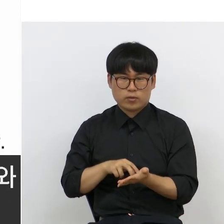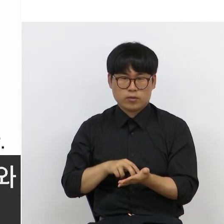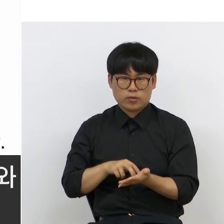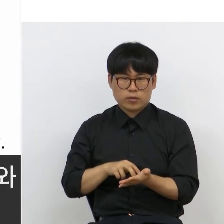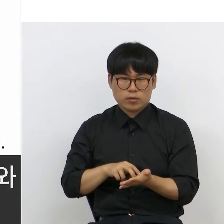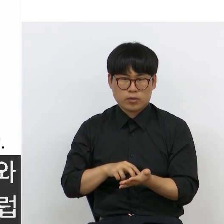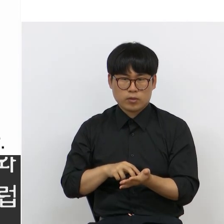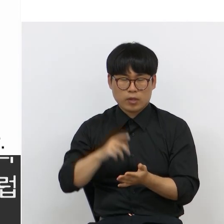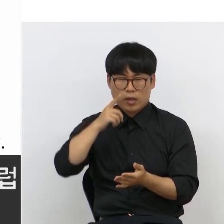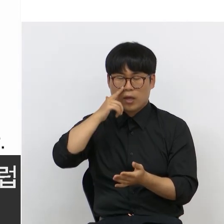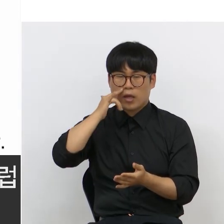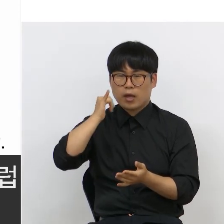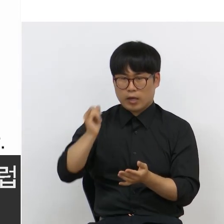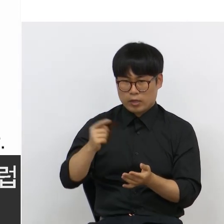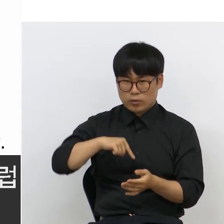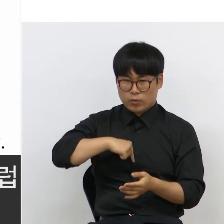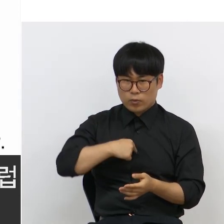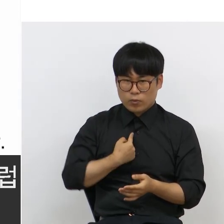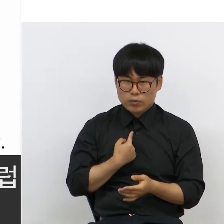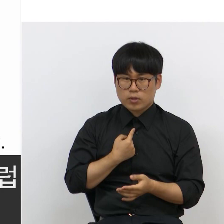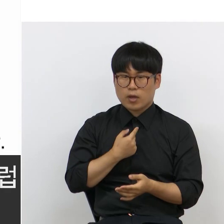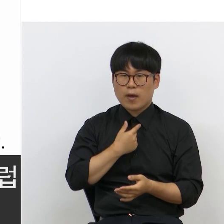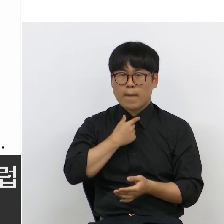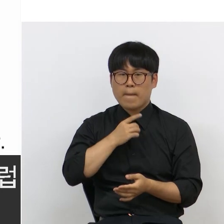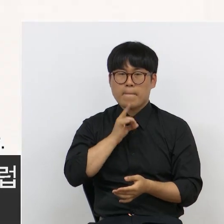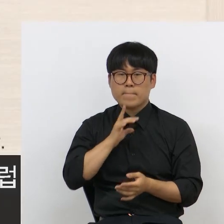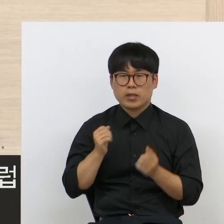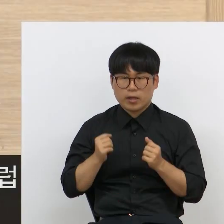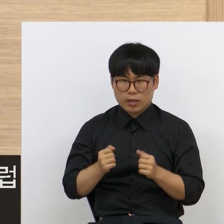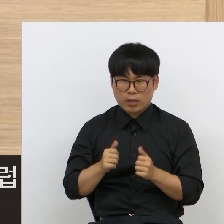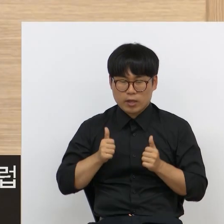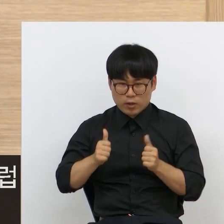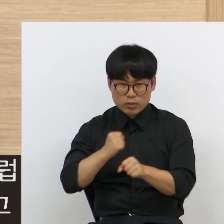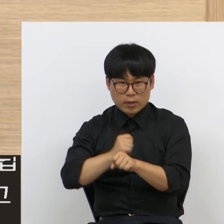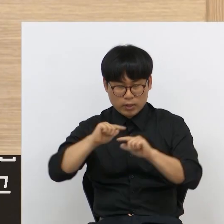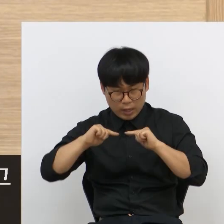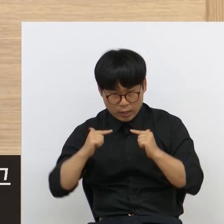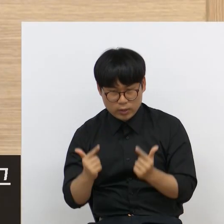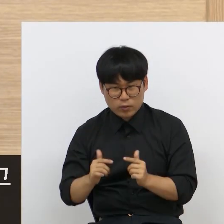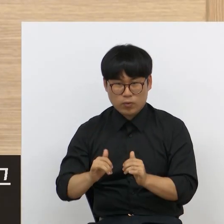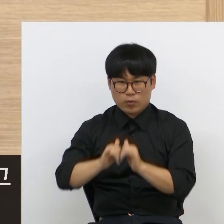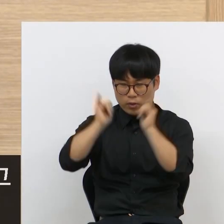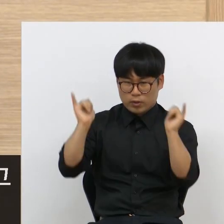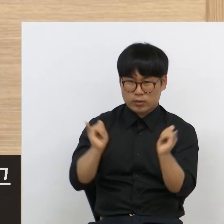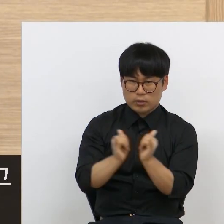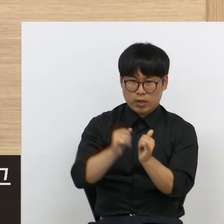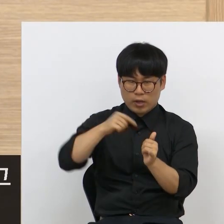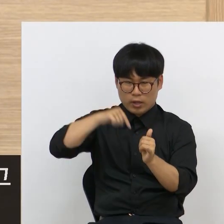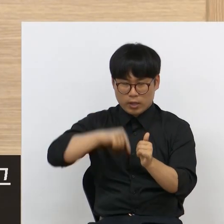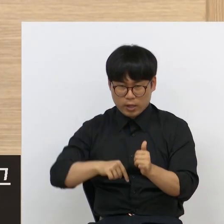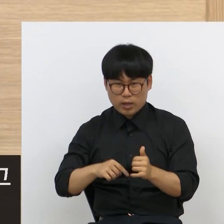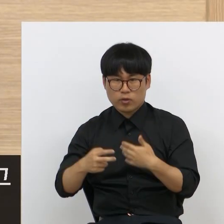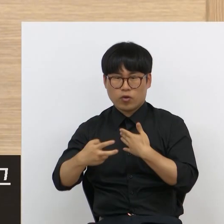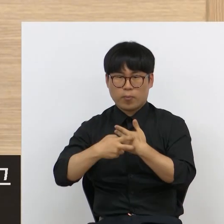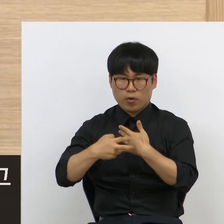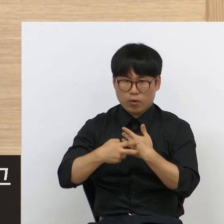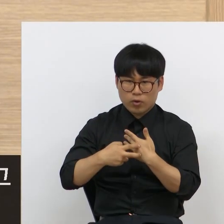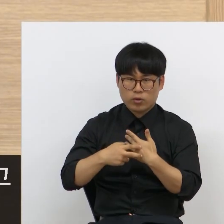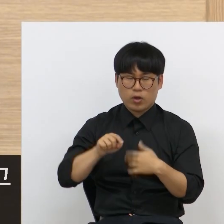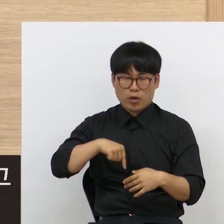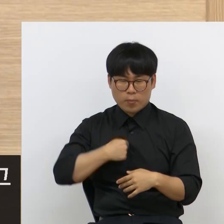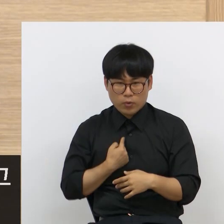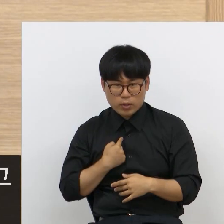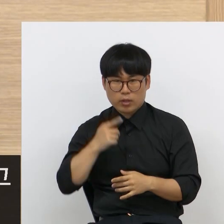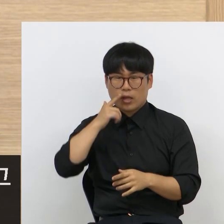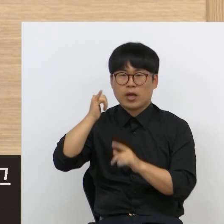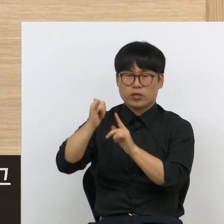가족 혼자 힘으로 되는 게 아니고 결국 그 사회가 아니면은 그 주변의 의료진과 모든 언어 치료와 본인의 노력,